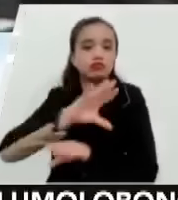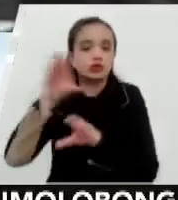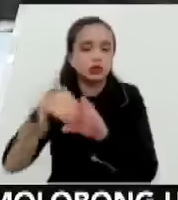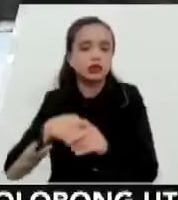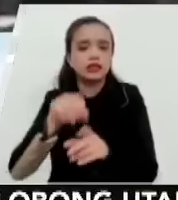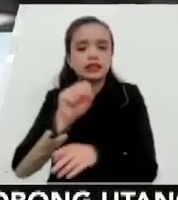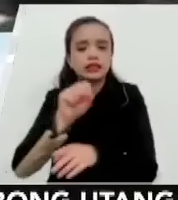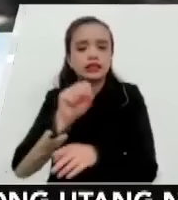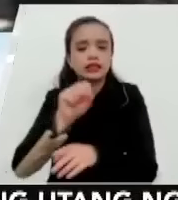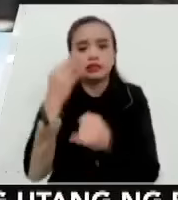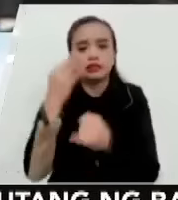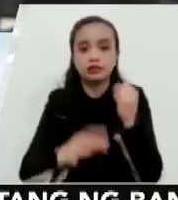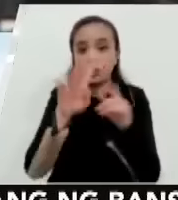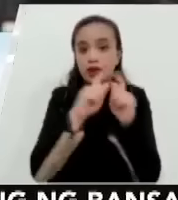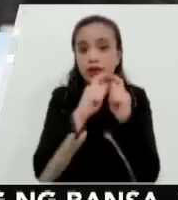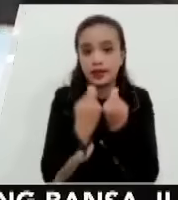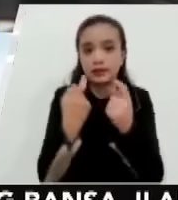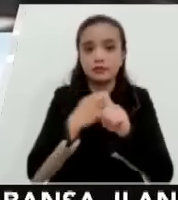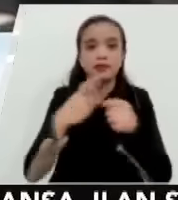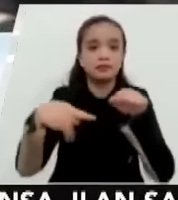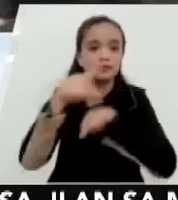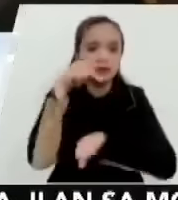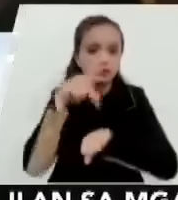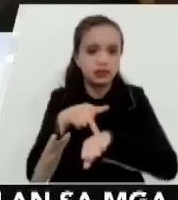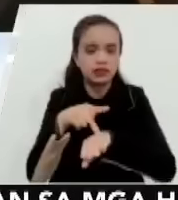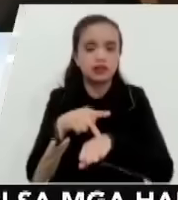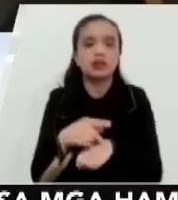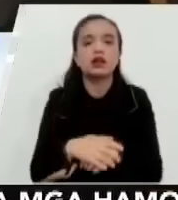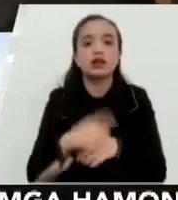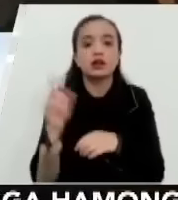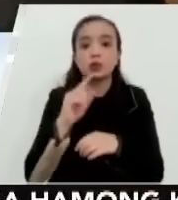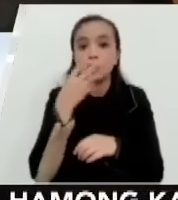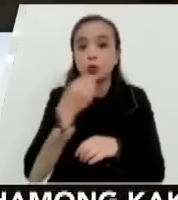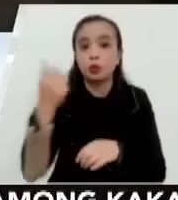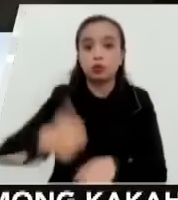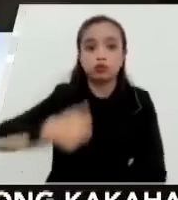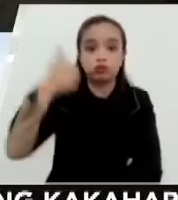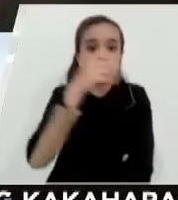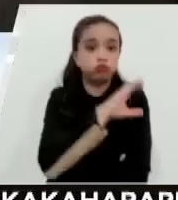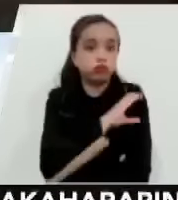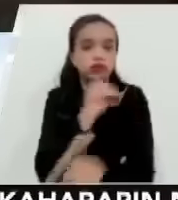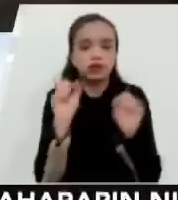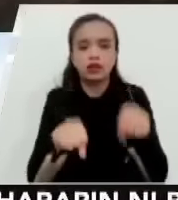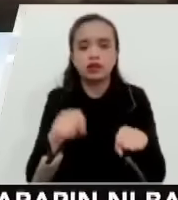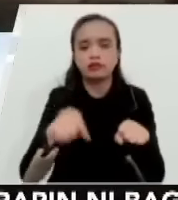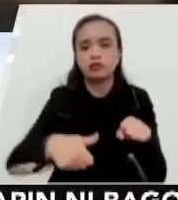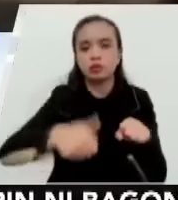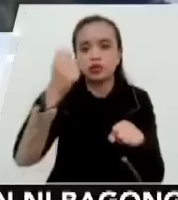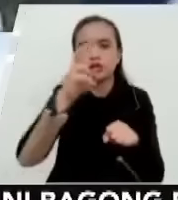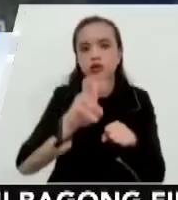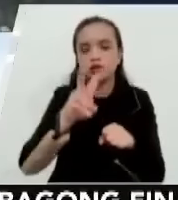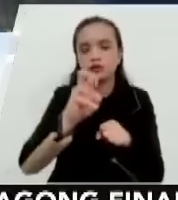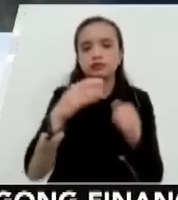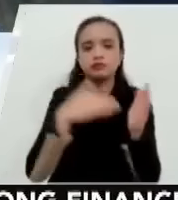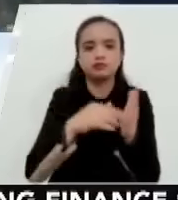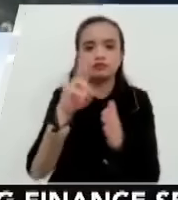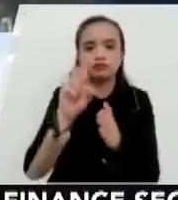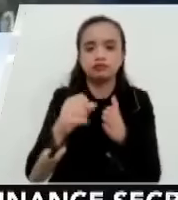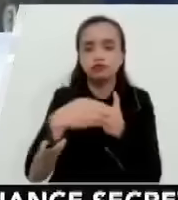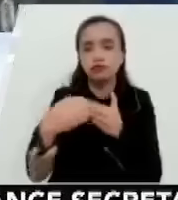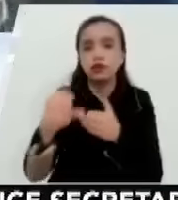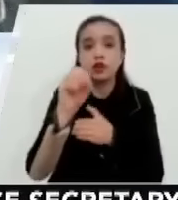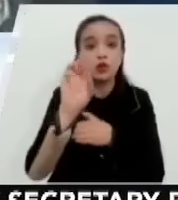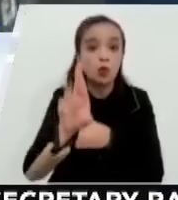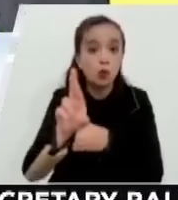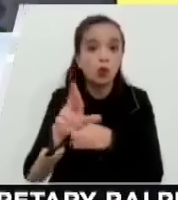mula Pilipinas. Ang mananaig na kampiyon, maaaring manalo ng $200,000 o humigit kumulang 11